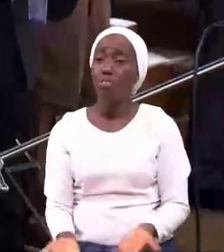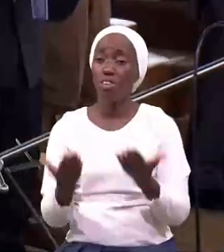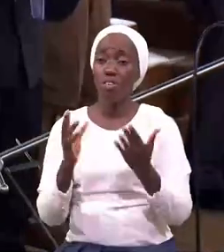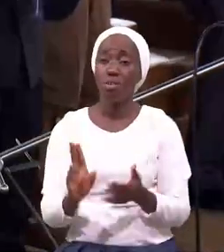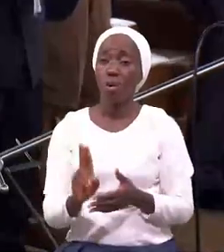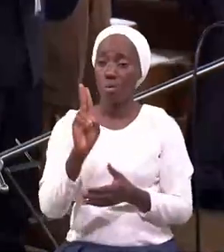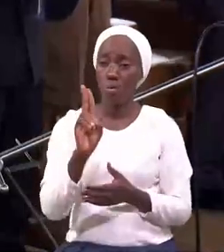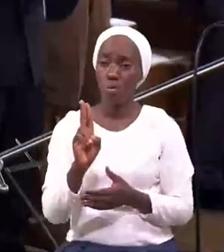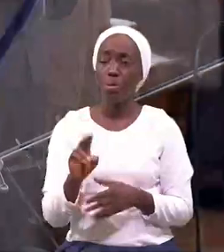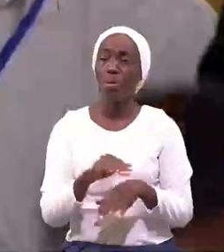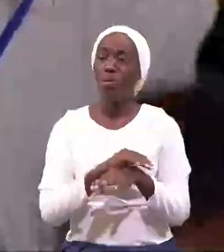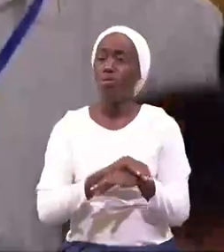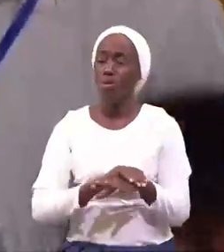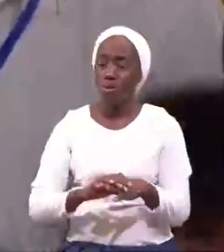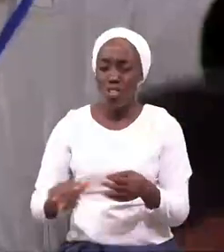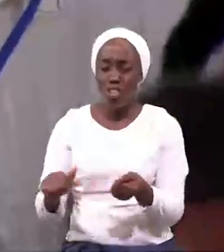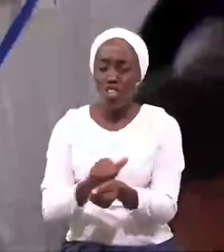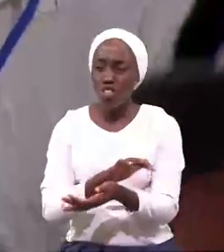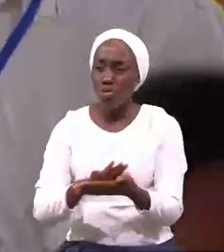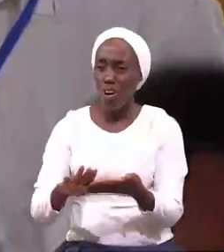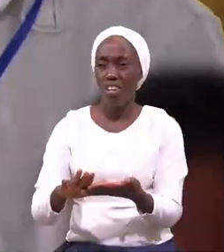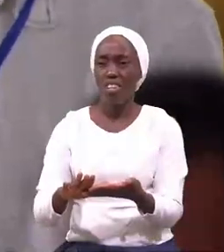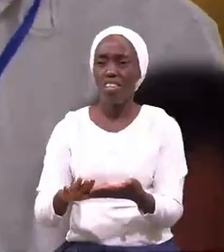Élevez. Ne ruinez pas.